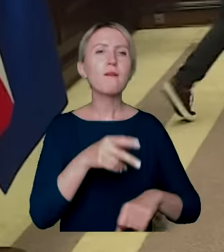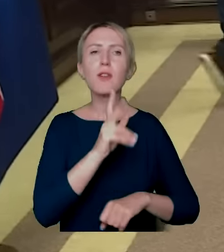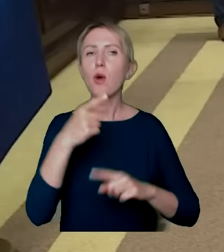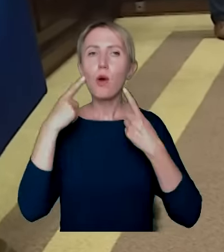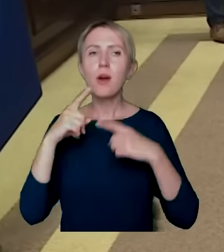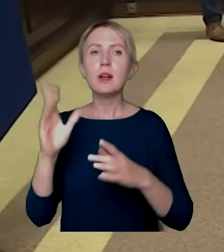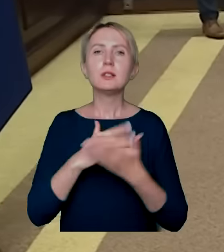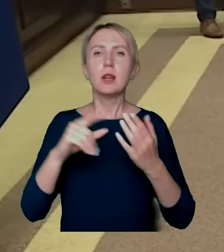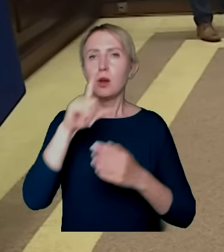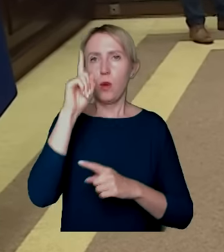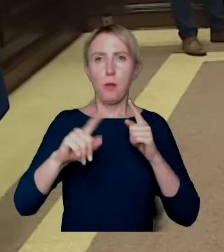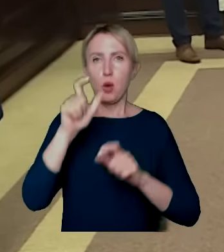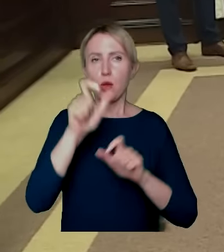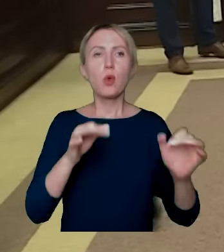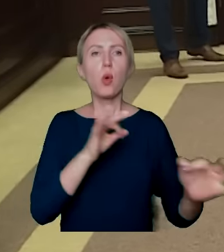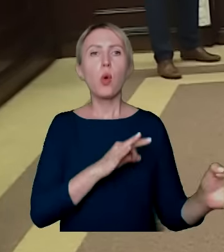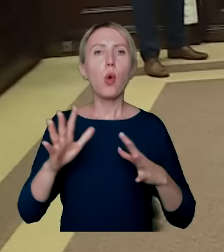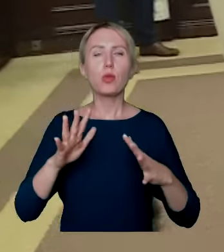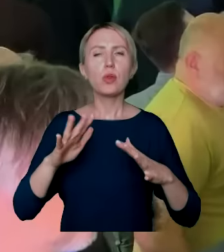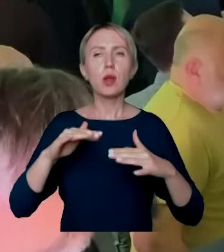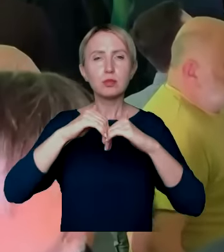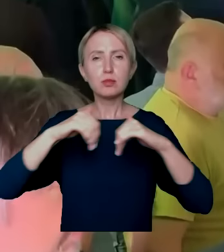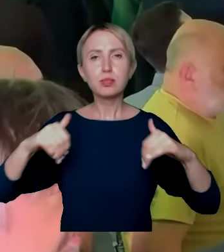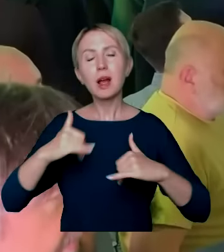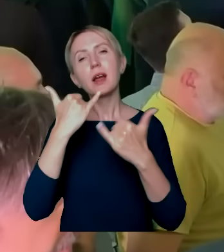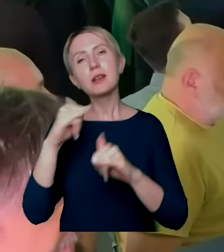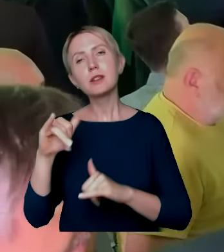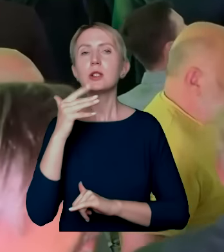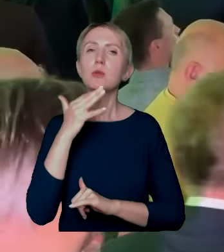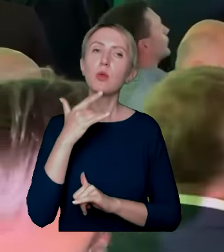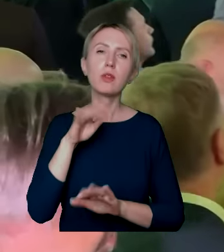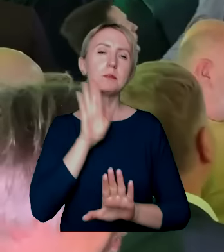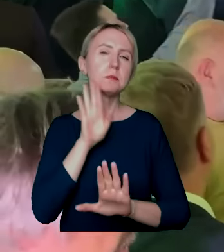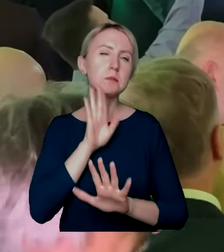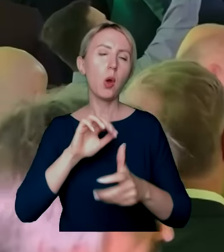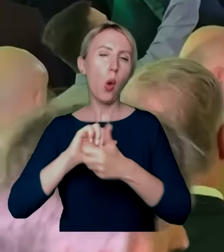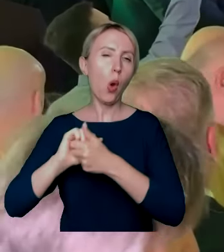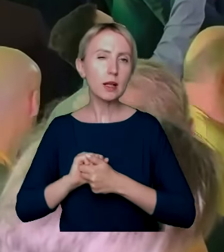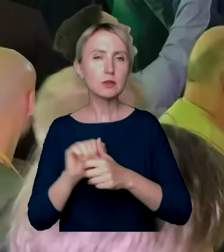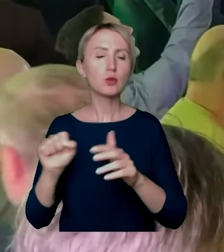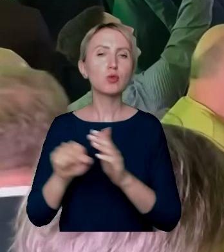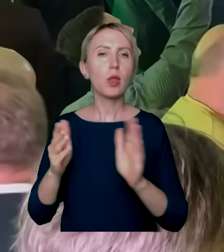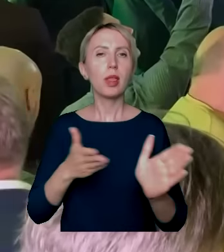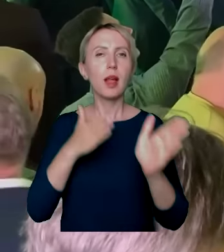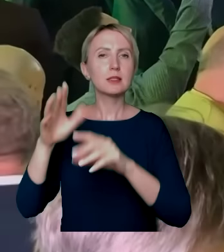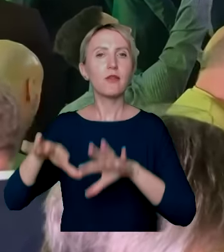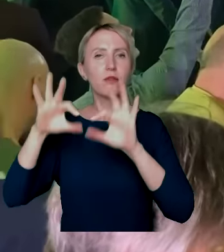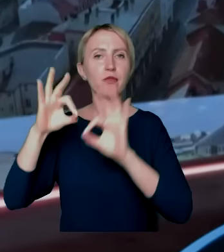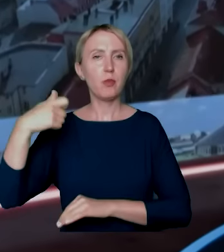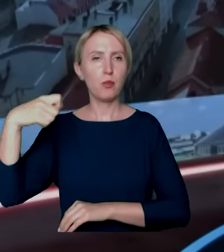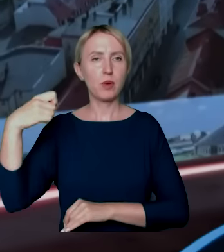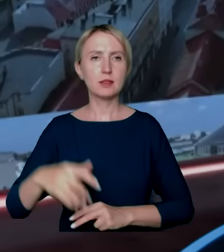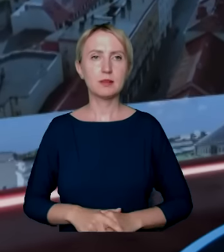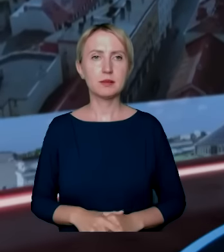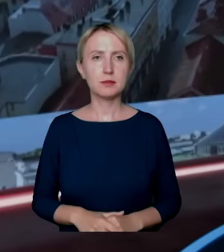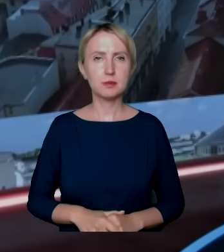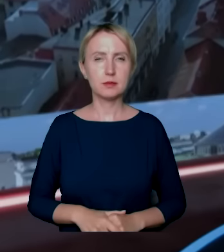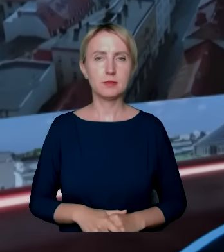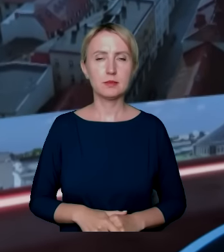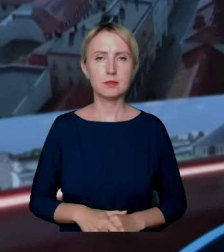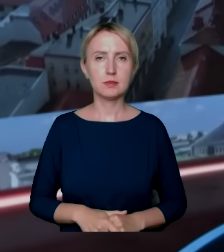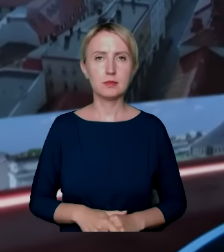chce natychmiastowego rozwodu, inni opowiadają się za utrzymaniem koalicji do przyszłorocznych wyborów prezydenckich.